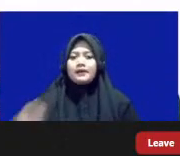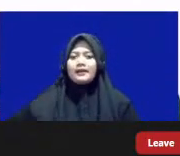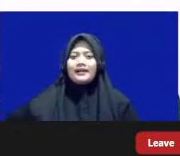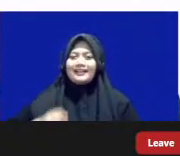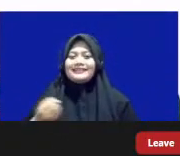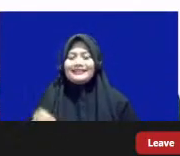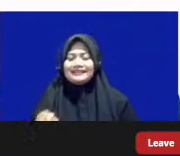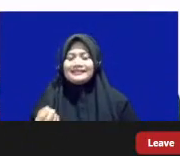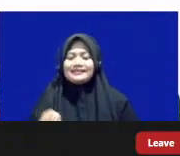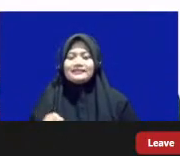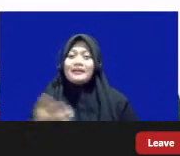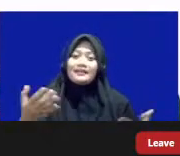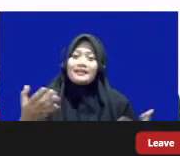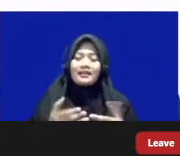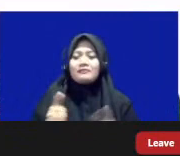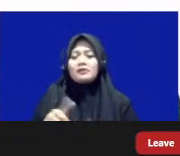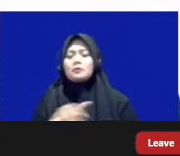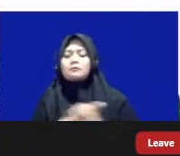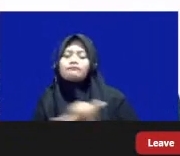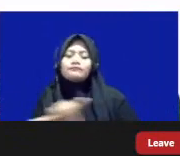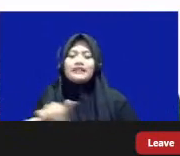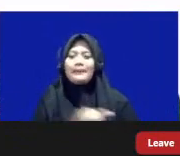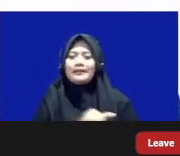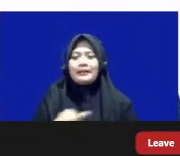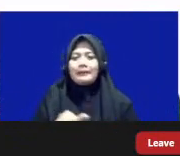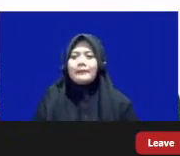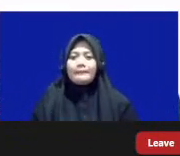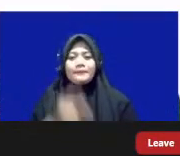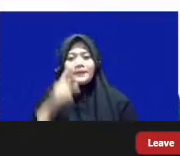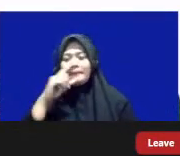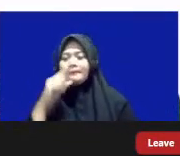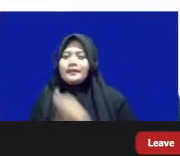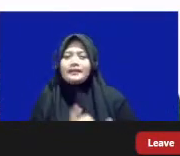bagaimana sama-sama bagaimana pentingnya